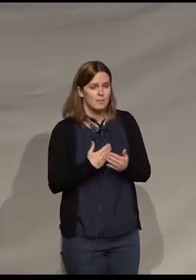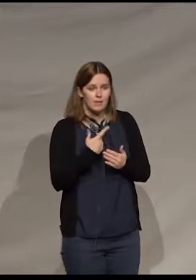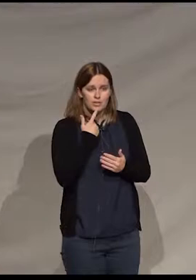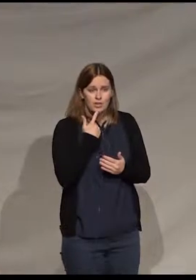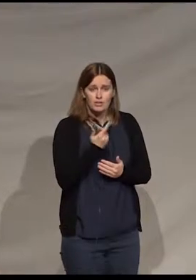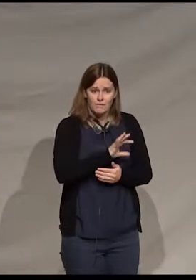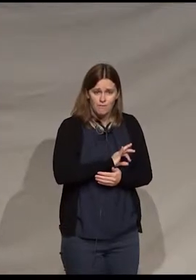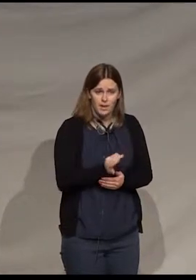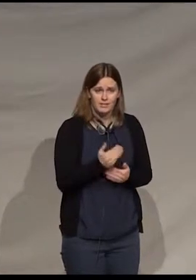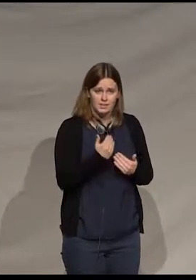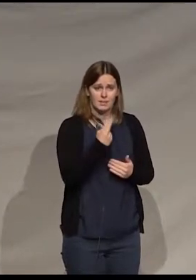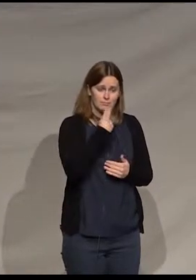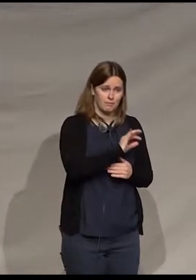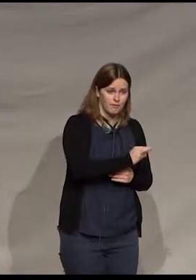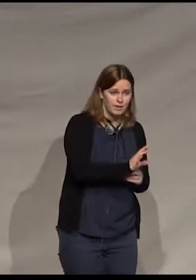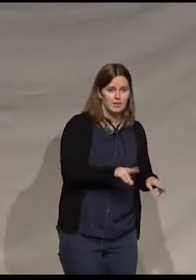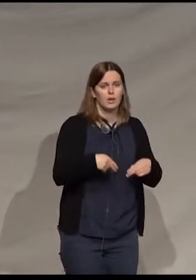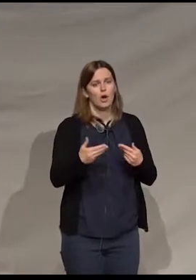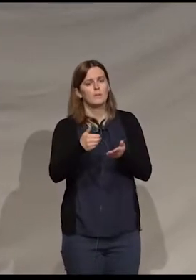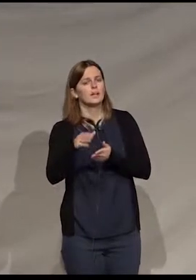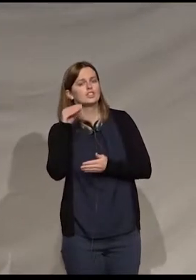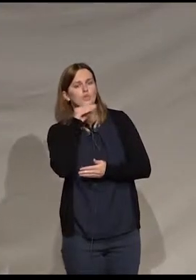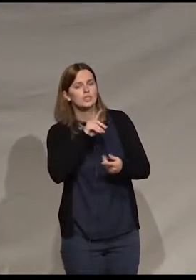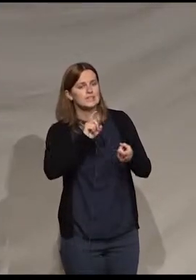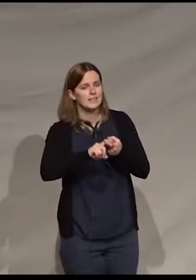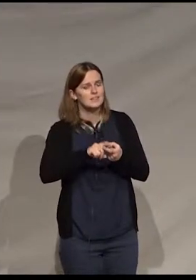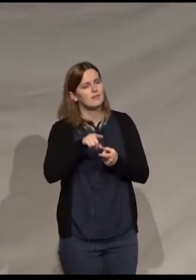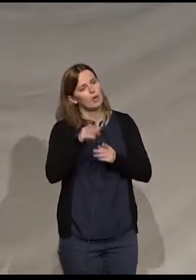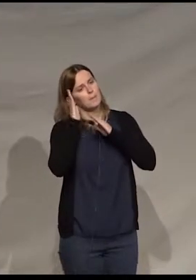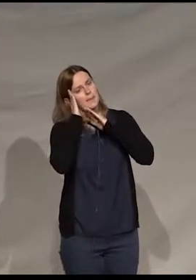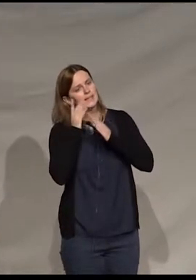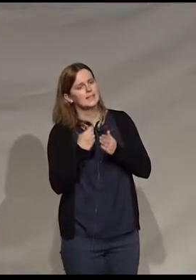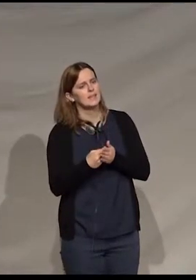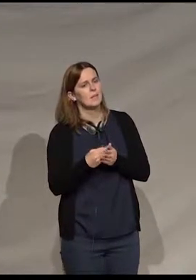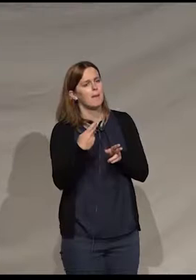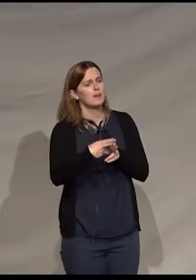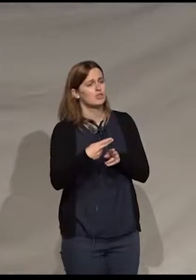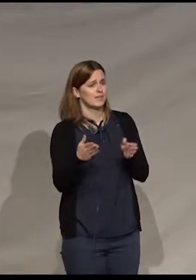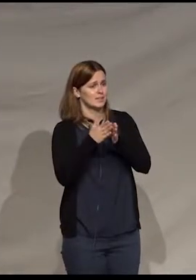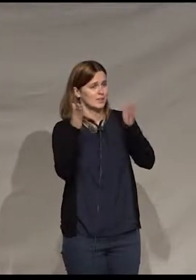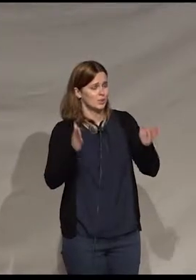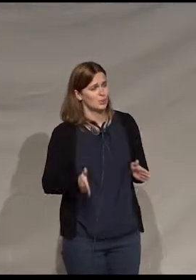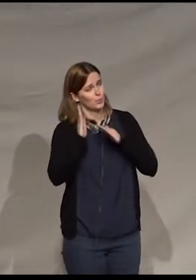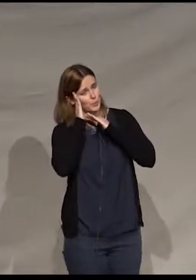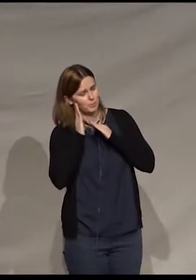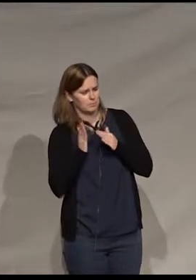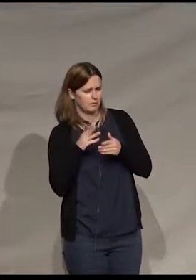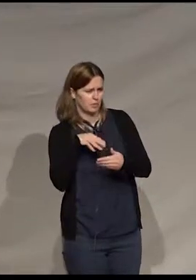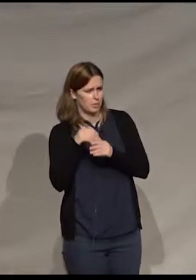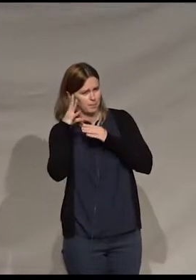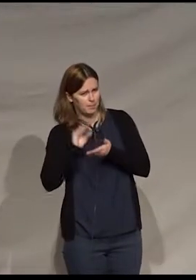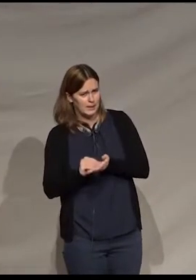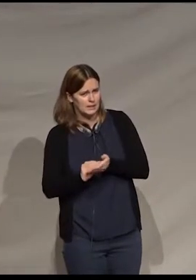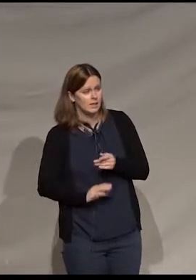Pan Stanislav bydlí v pečovatelském domě, vlastně odkázaný na mechanismus péče toho pečovatelského domu a pomocí